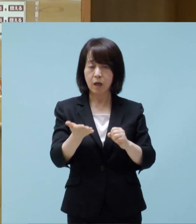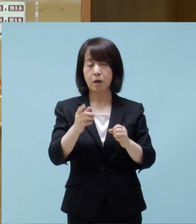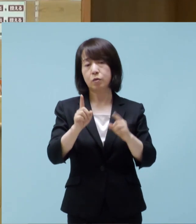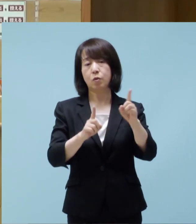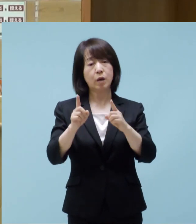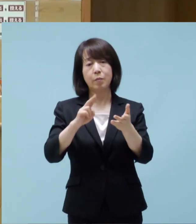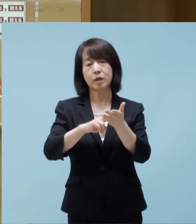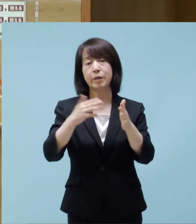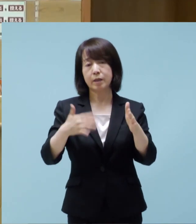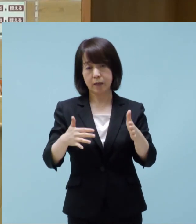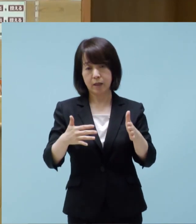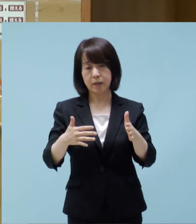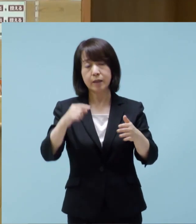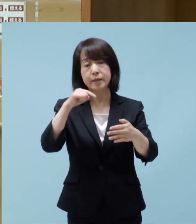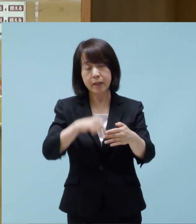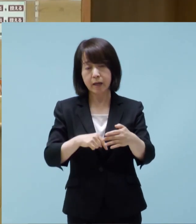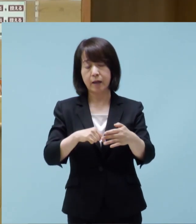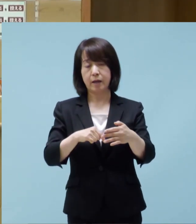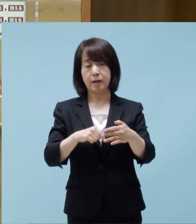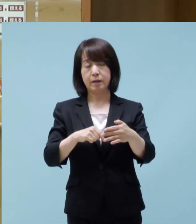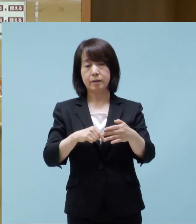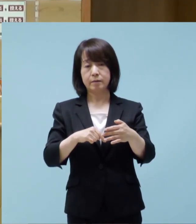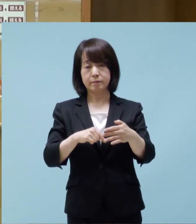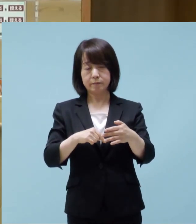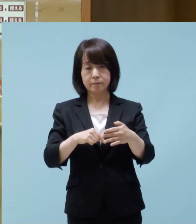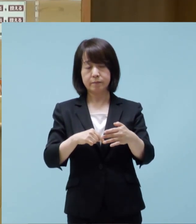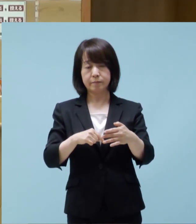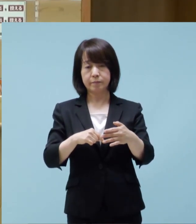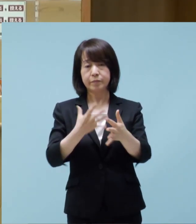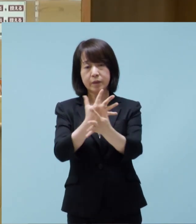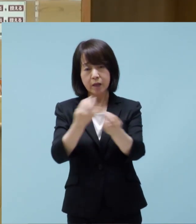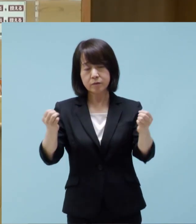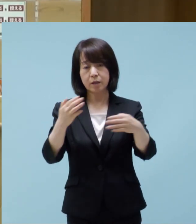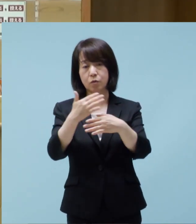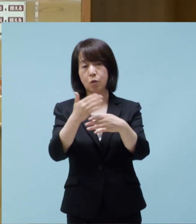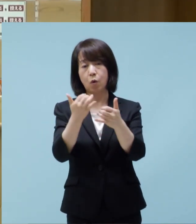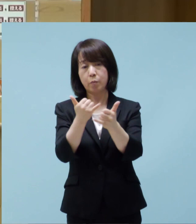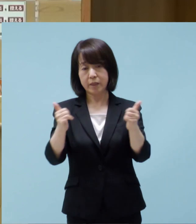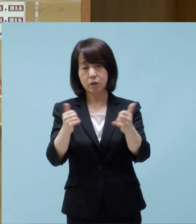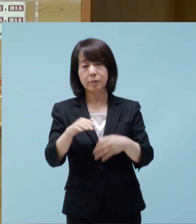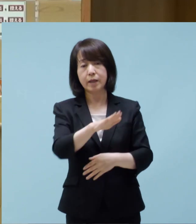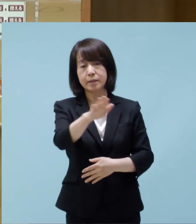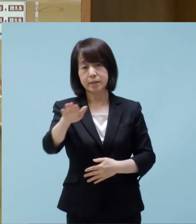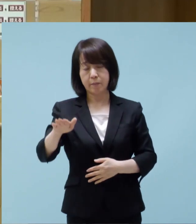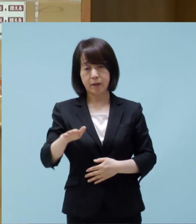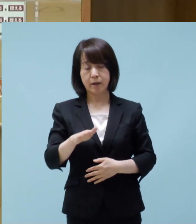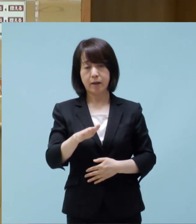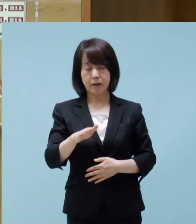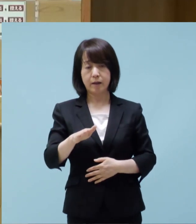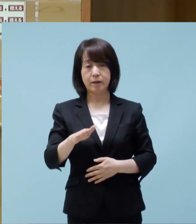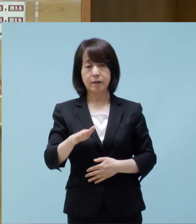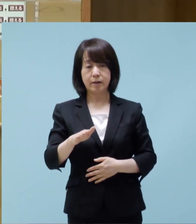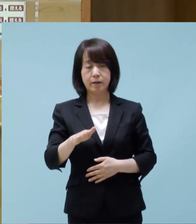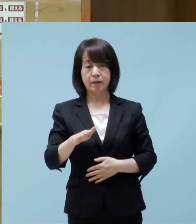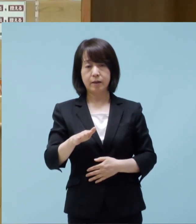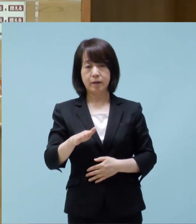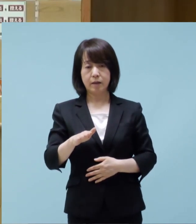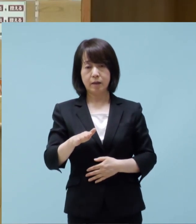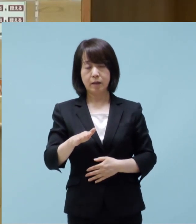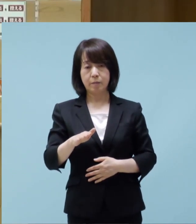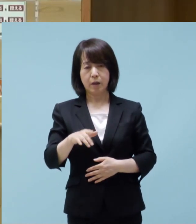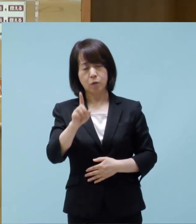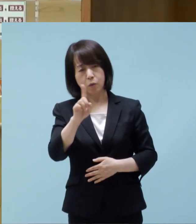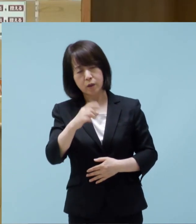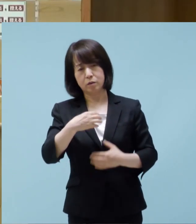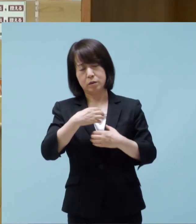ろうということで、まあ、多くの道民の皆様がですね、やはり心配を